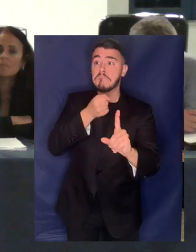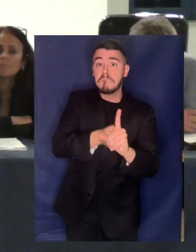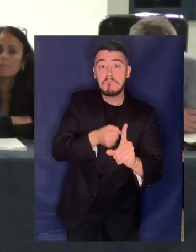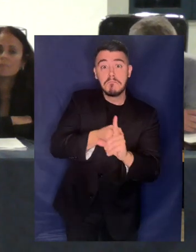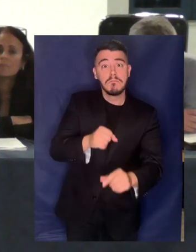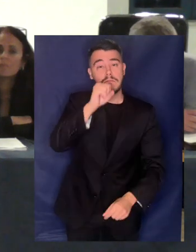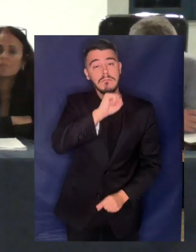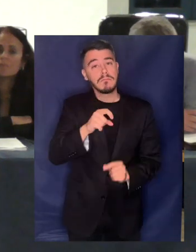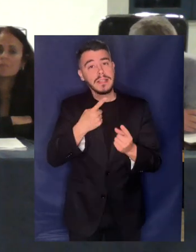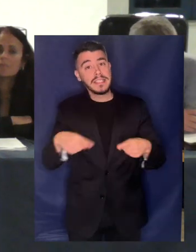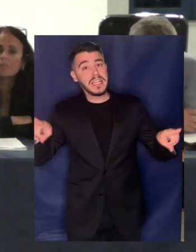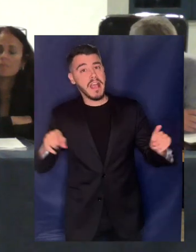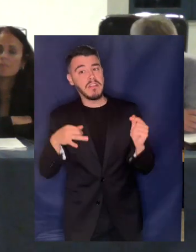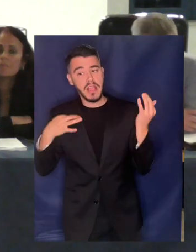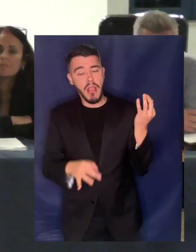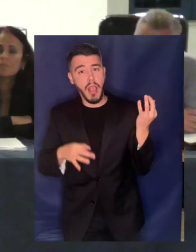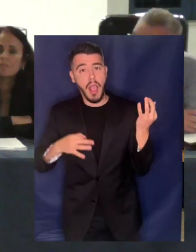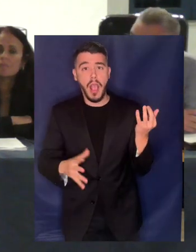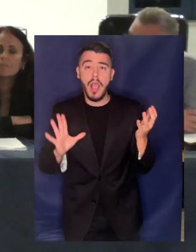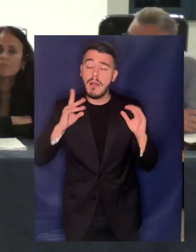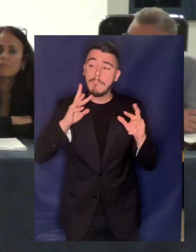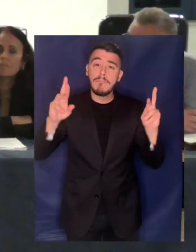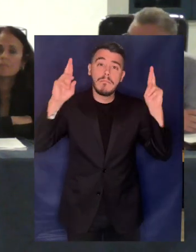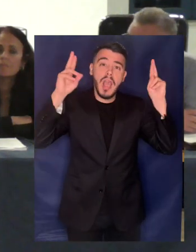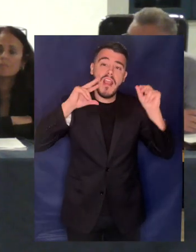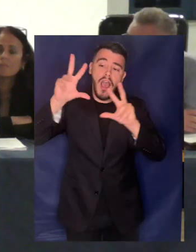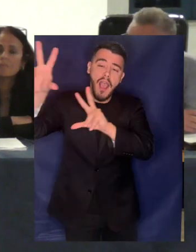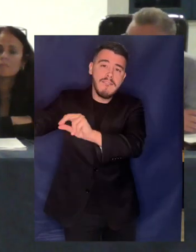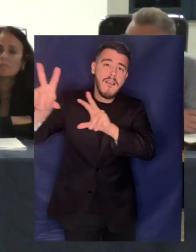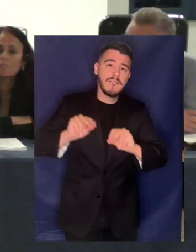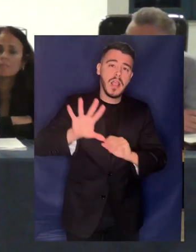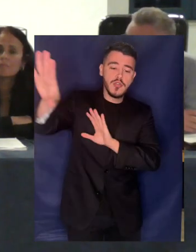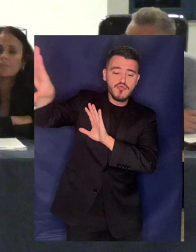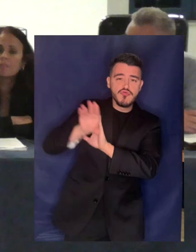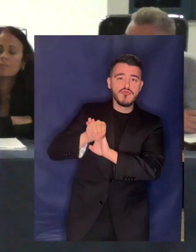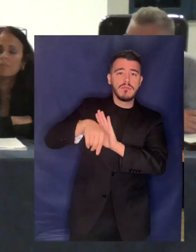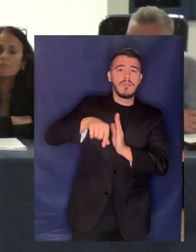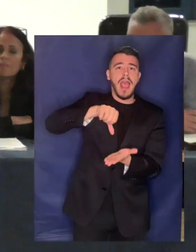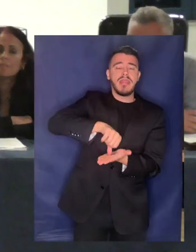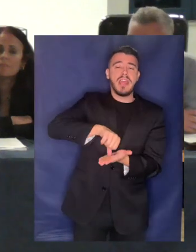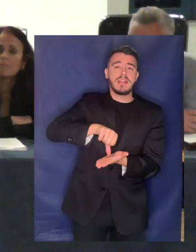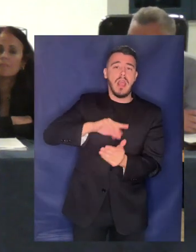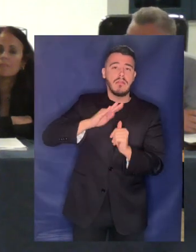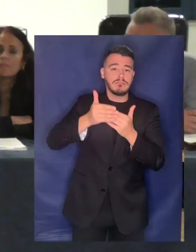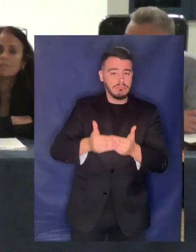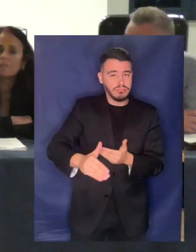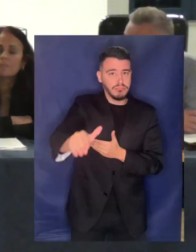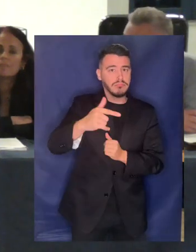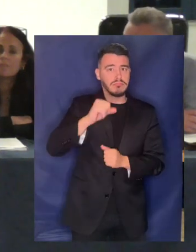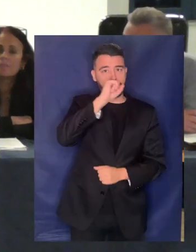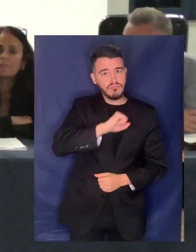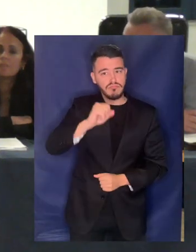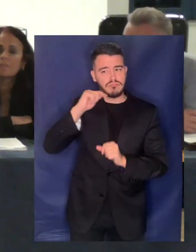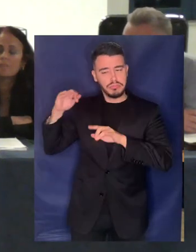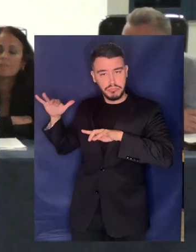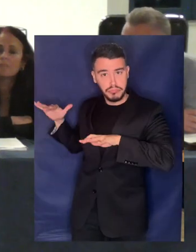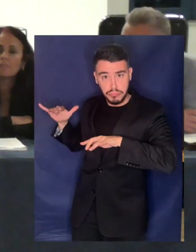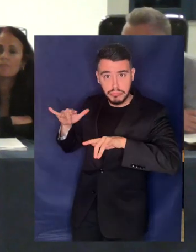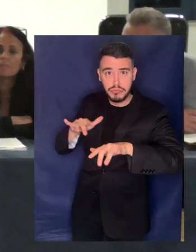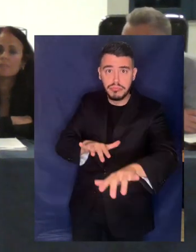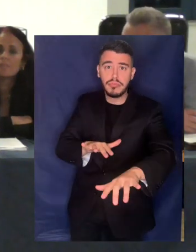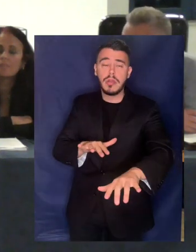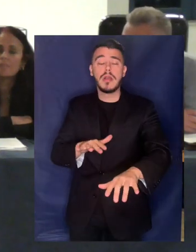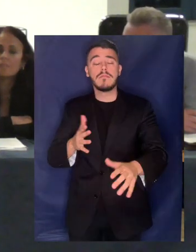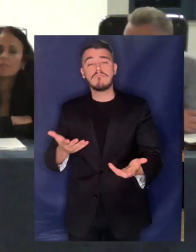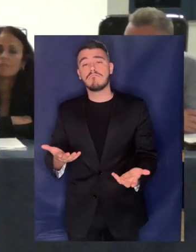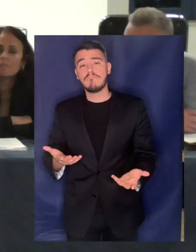που ευχόμαστε και εδώ στην Αθήνα να γίνει κάτι αντίστοιχο το επόμενο χρονικό διάστημα Πιστεύω ότι πρέπει